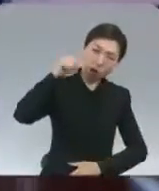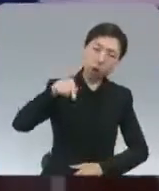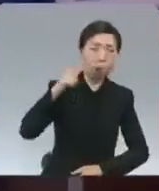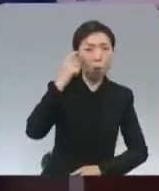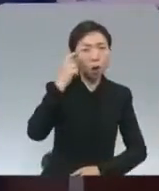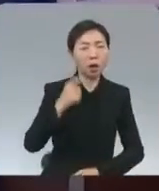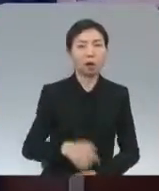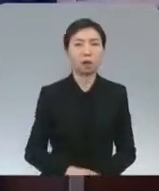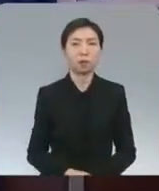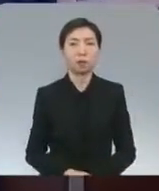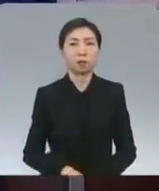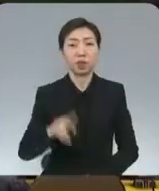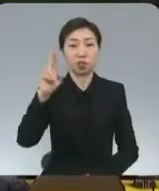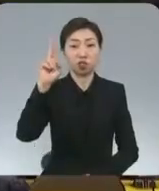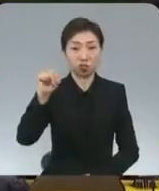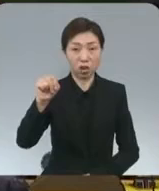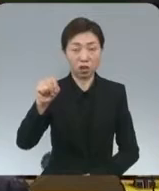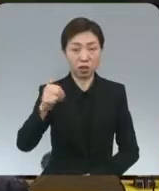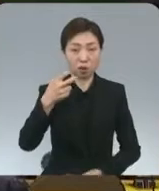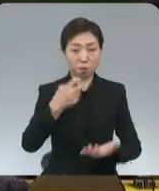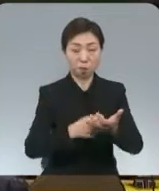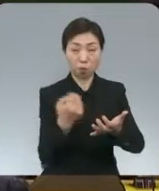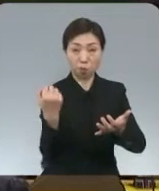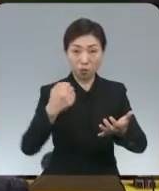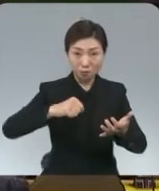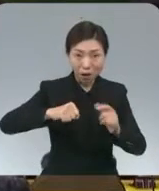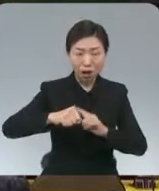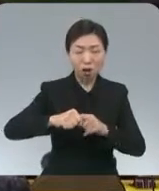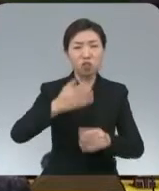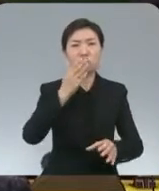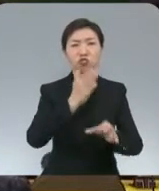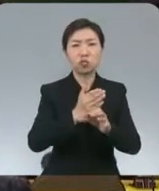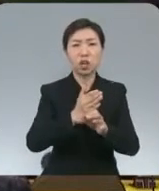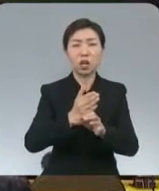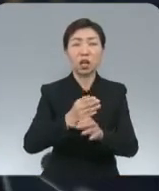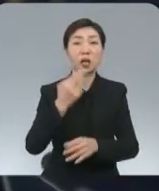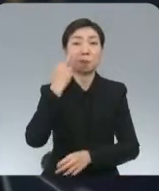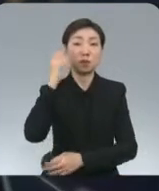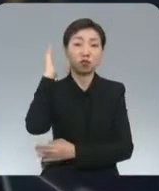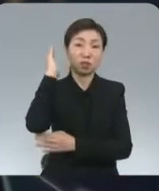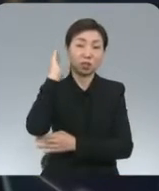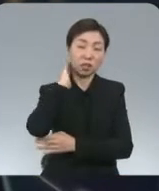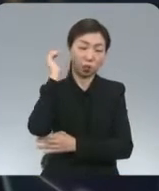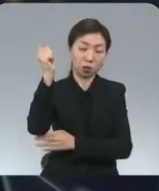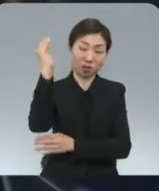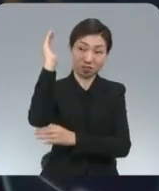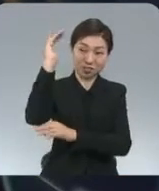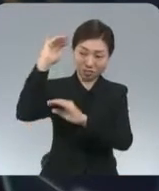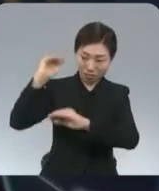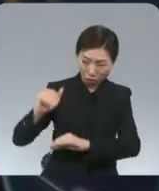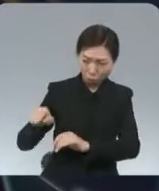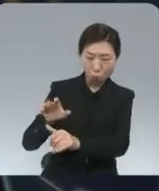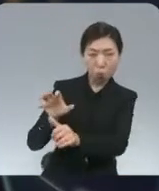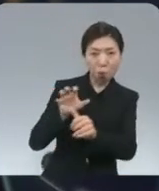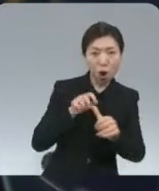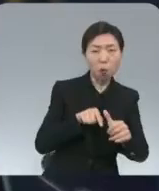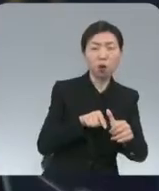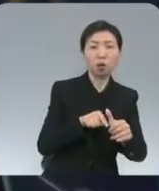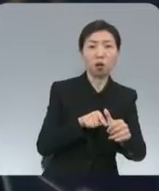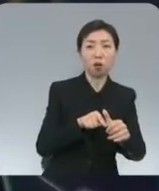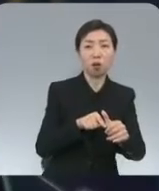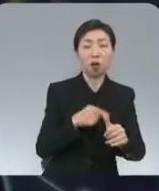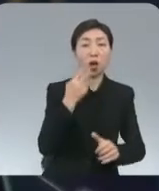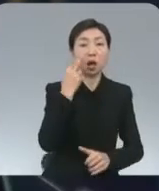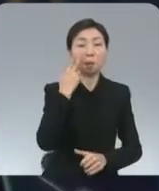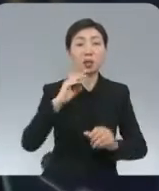で北韓が国連制裁を露骨に違反していると述べたことに言及しアメリカが